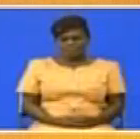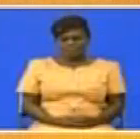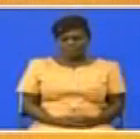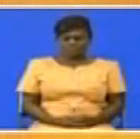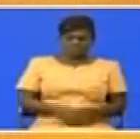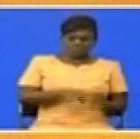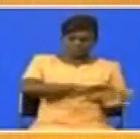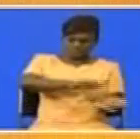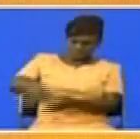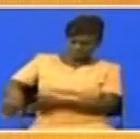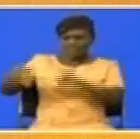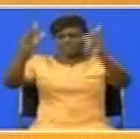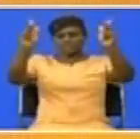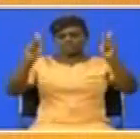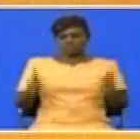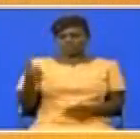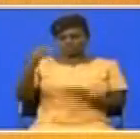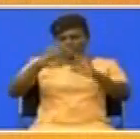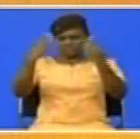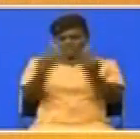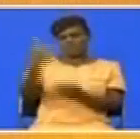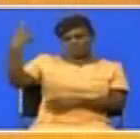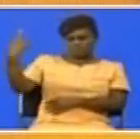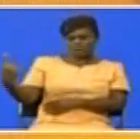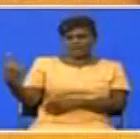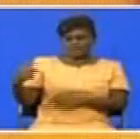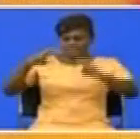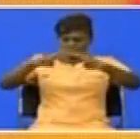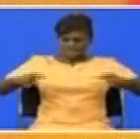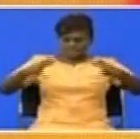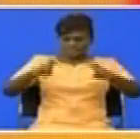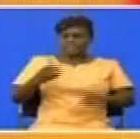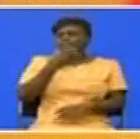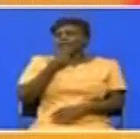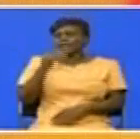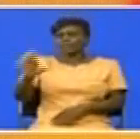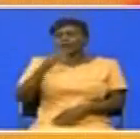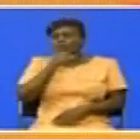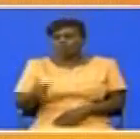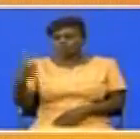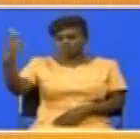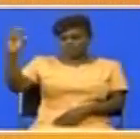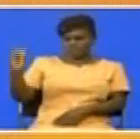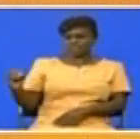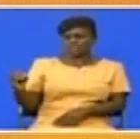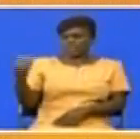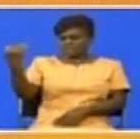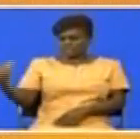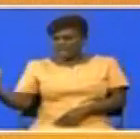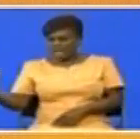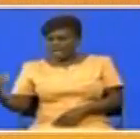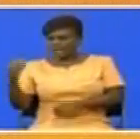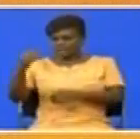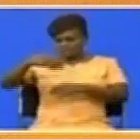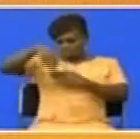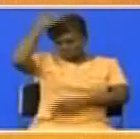Tukitoka basi wasingishi tuelekee Kisumu ambako familia moja huko Kisumu inamtafuta mwana wao aliye na umri wa miaka 20 ambaye ni mwanafunzi wa